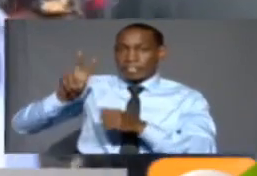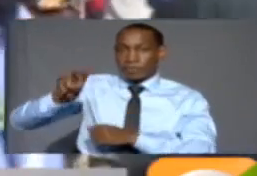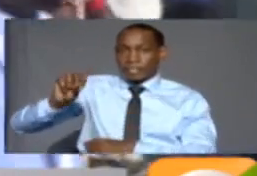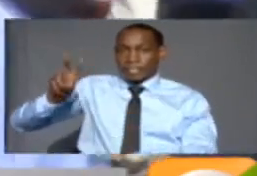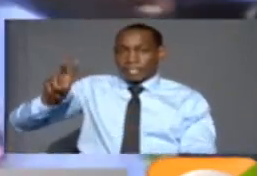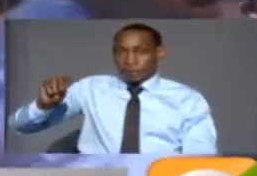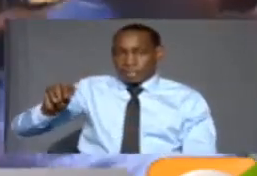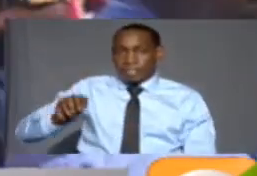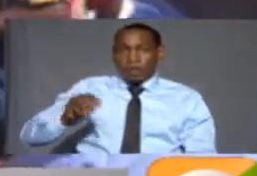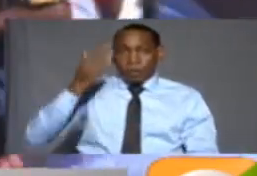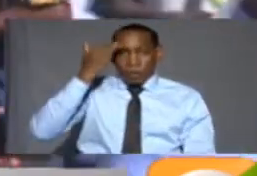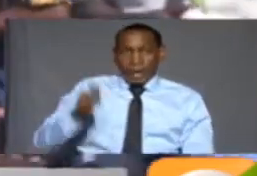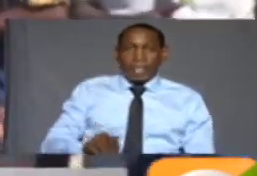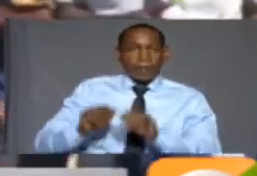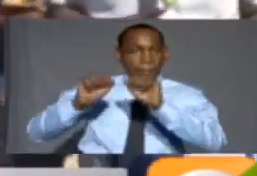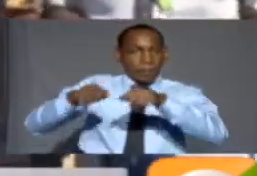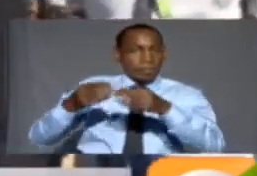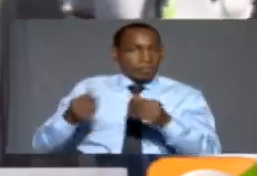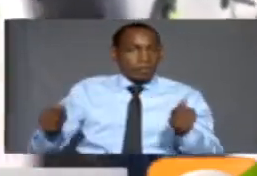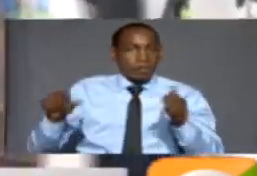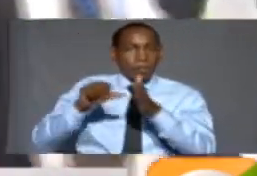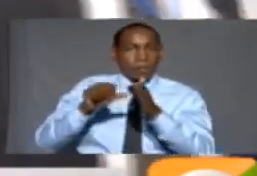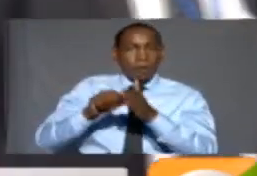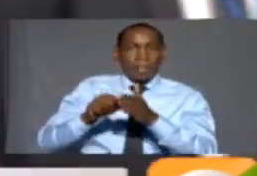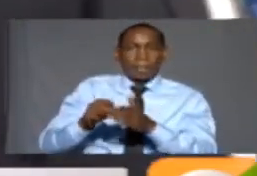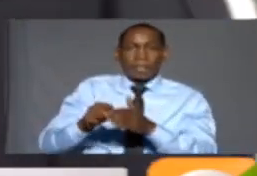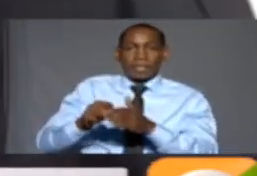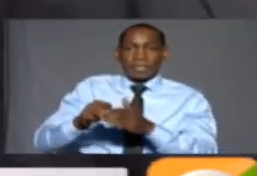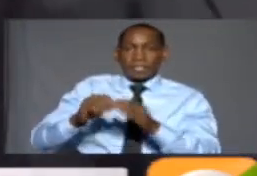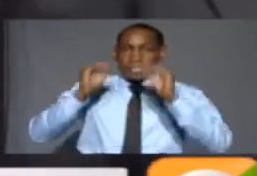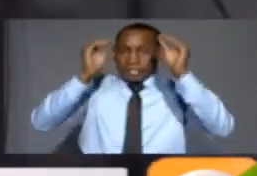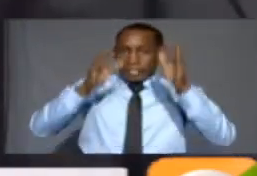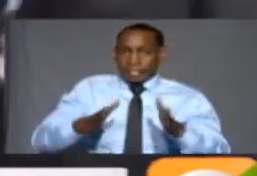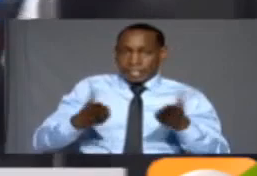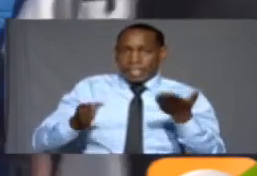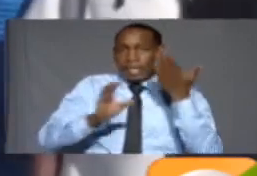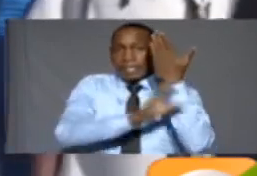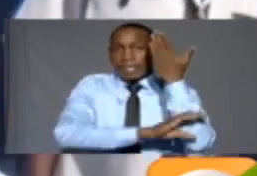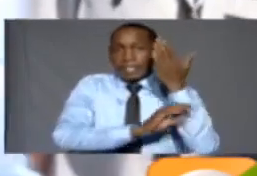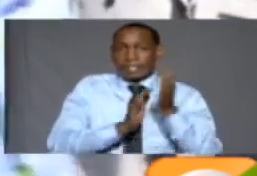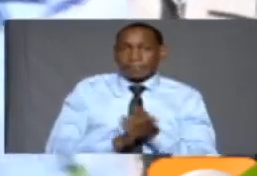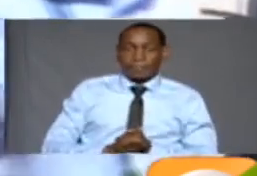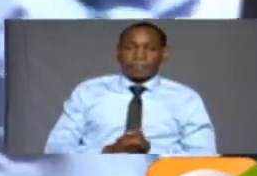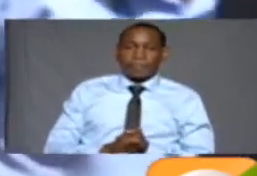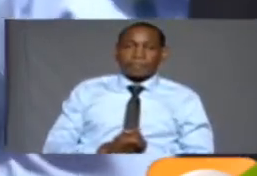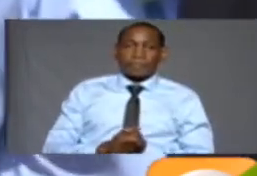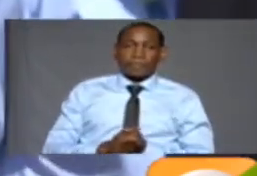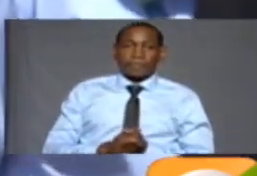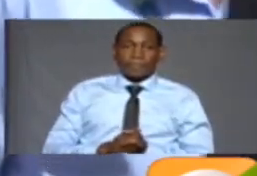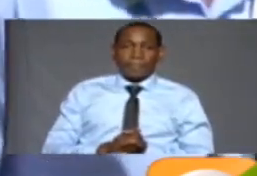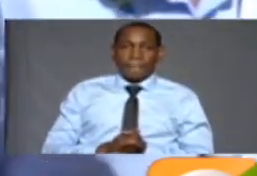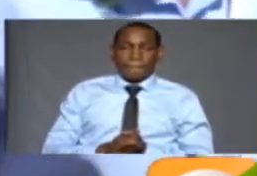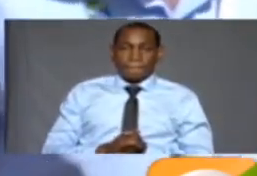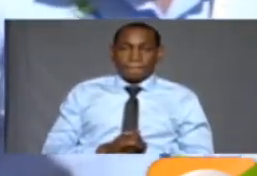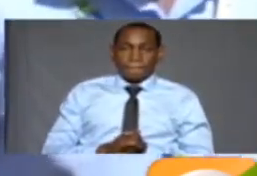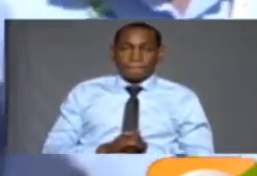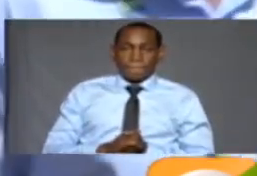2019-2020 ili kuweza kutatua swala la uhaba wa walimu nchini. Francis Mtalaki, Runinga ya Citizen, Mombasa.